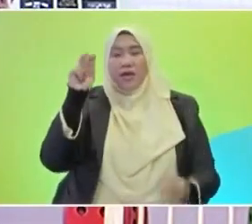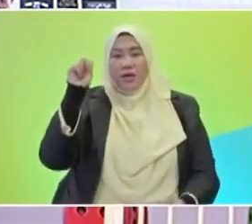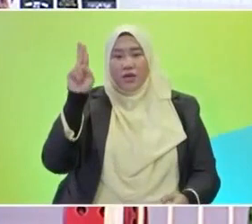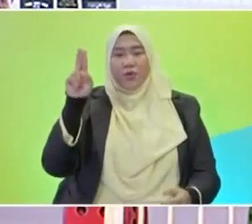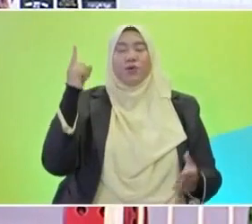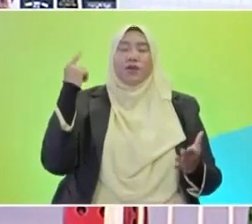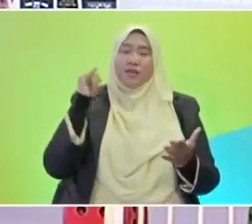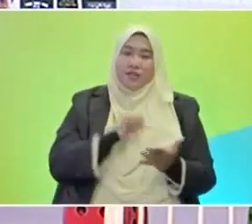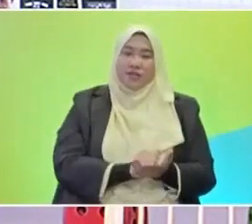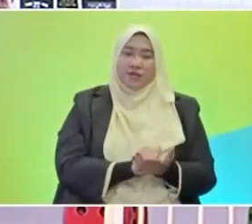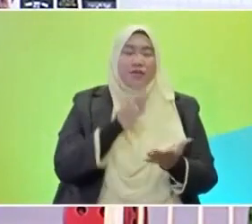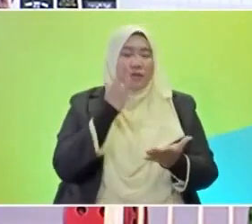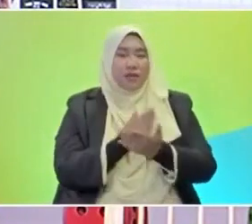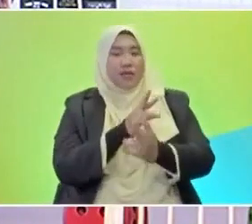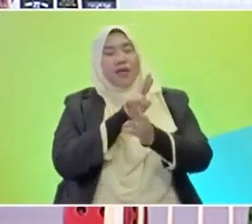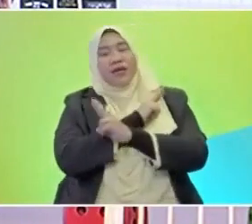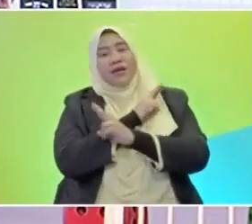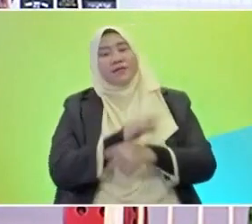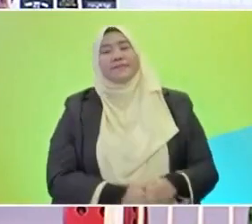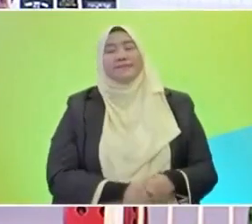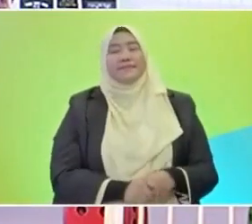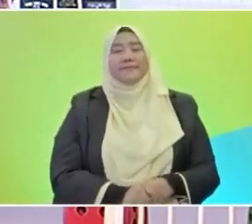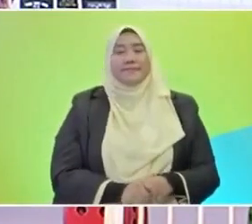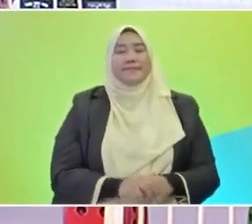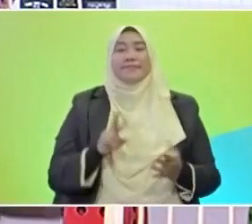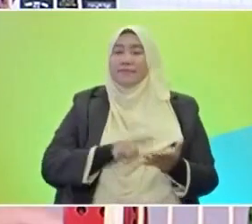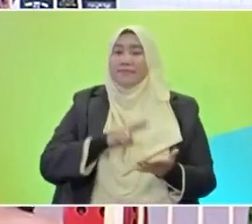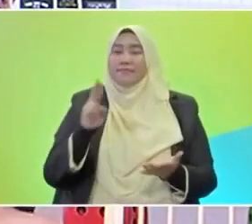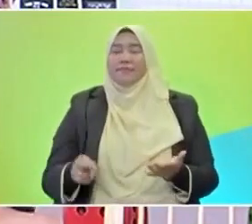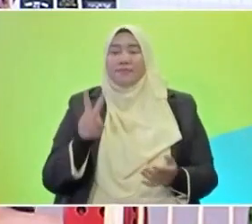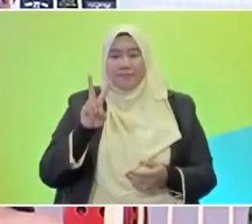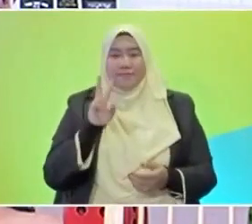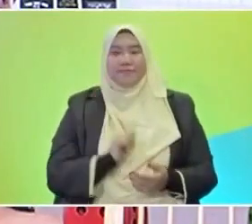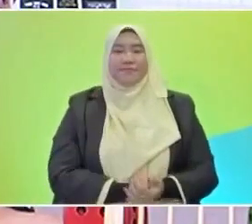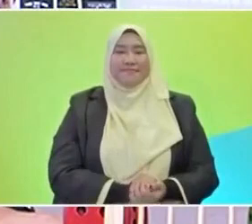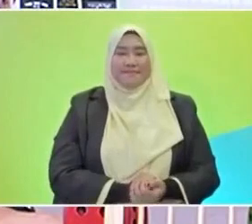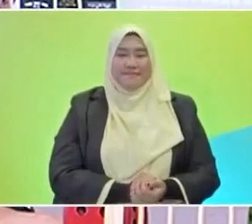kita teruskan bersama kami dalam surat tahap 2 jadi TV